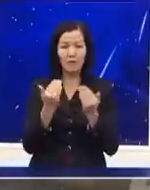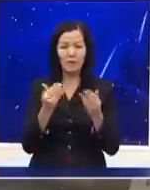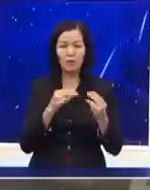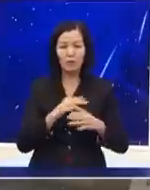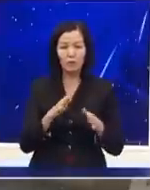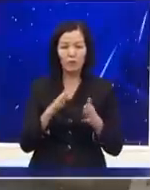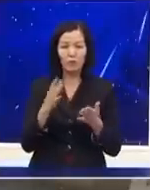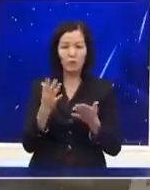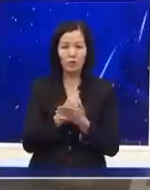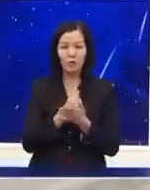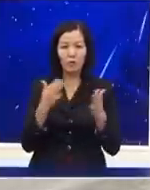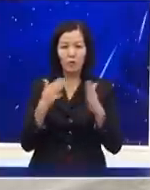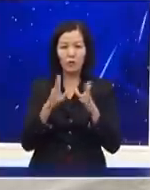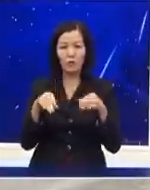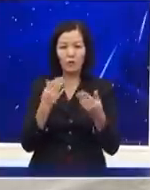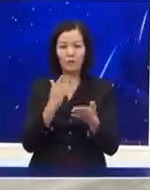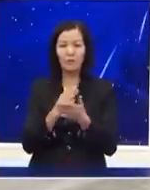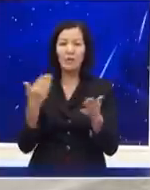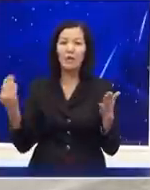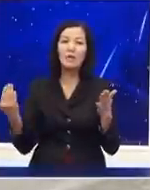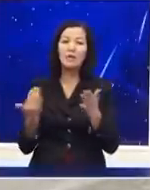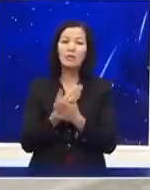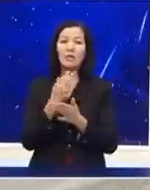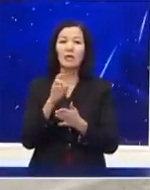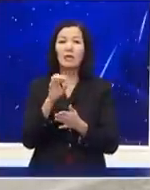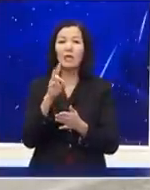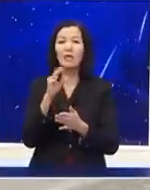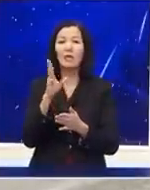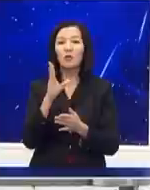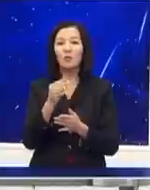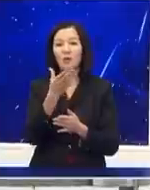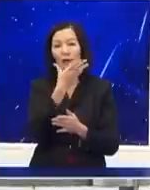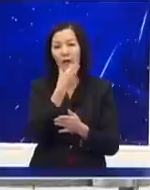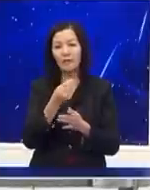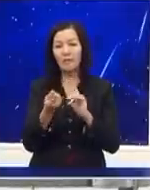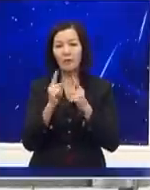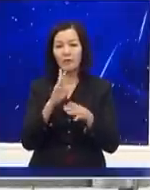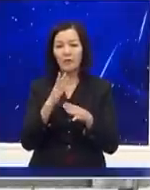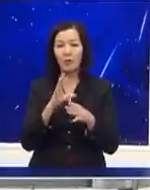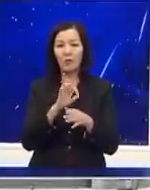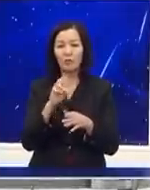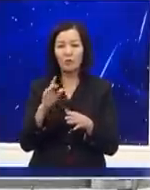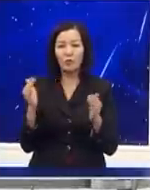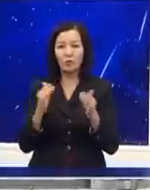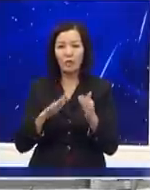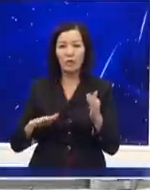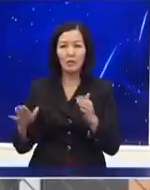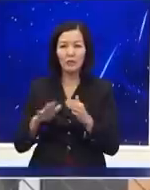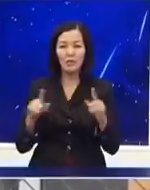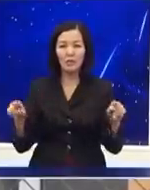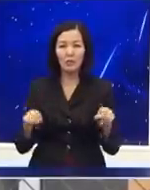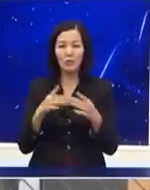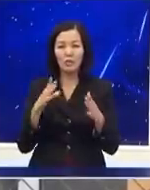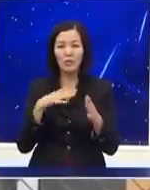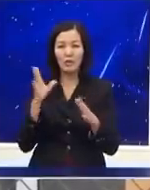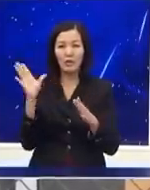алып, мынандай пәтер беріп атырмыз. Жаңаталдың жағасы Нарынқолдың 500-дігіне айналмақ. Ауылдың оңтүстік батысында жаңа шағын аудан бой көтерді. Тіз